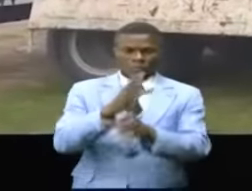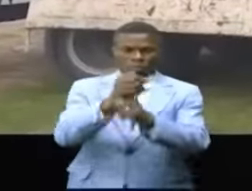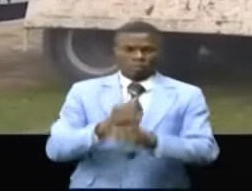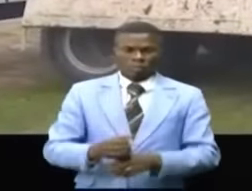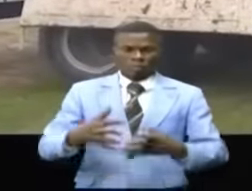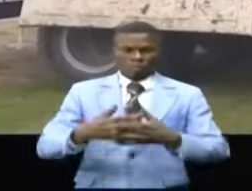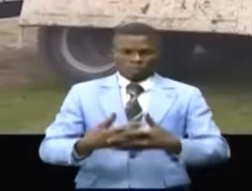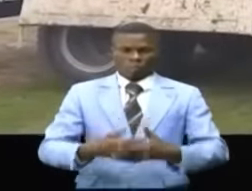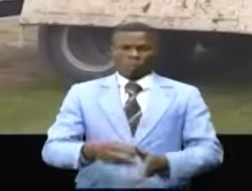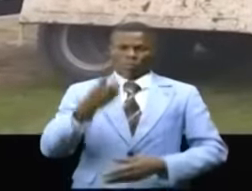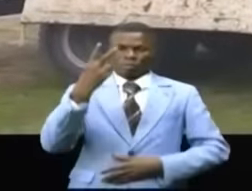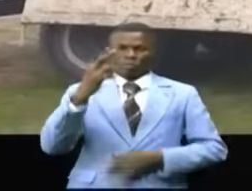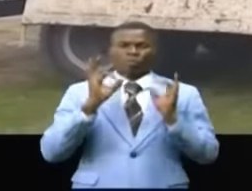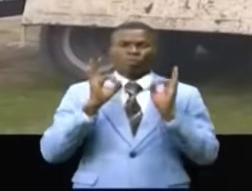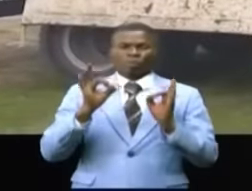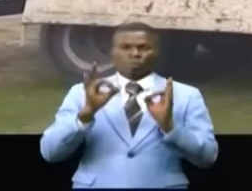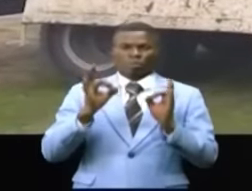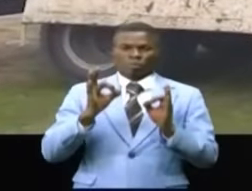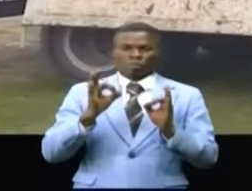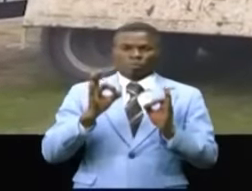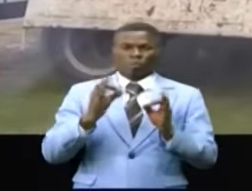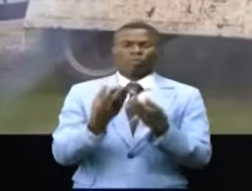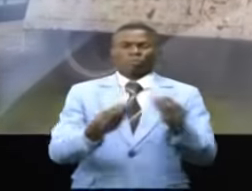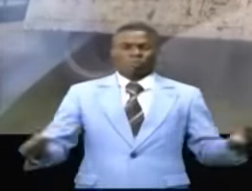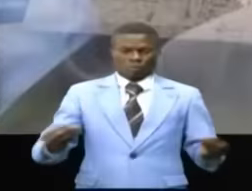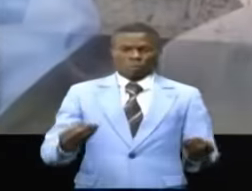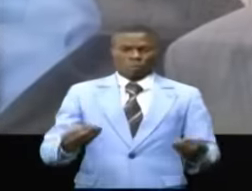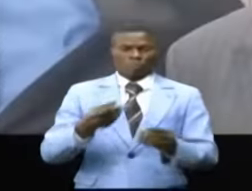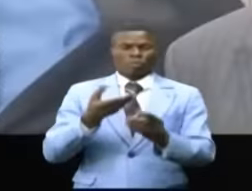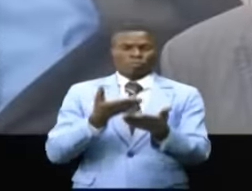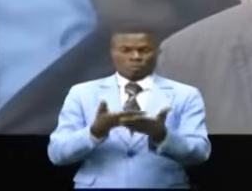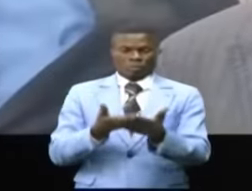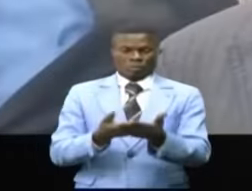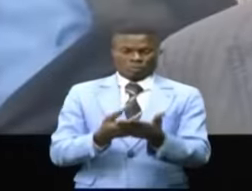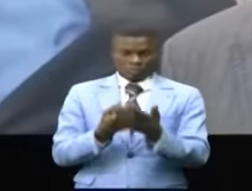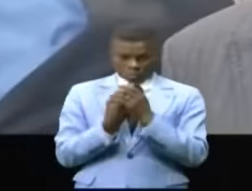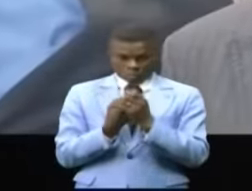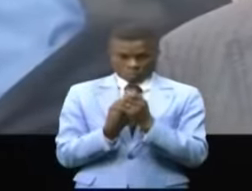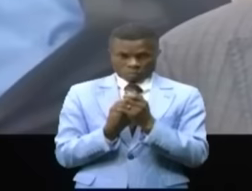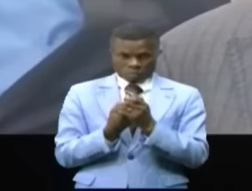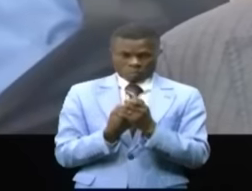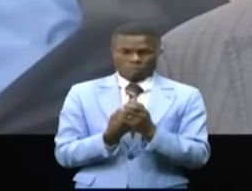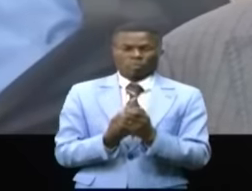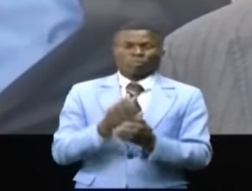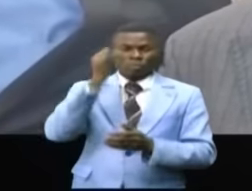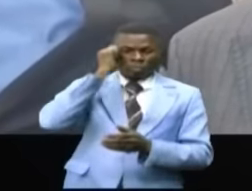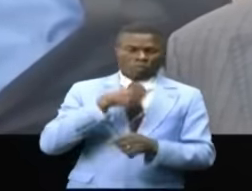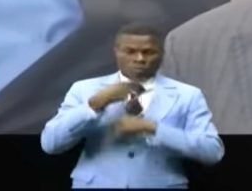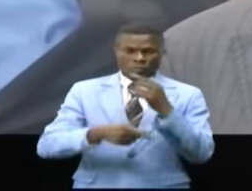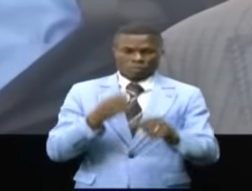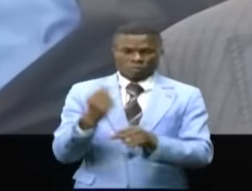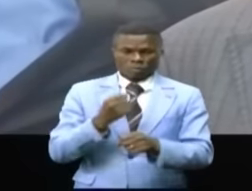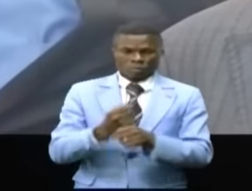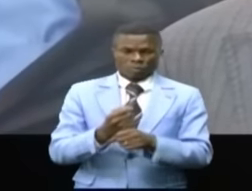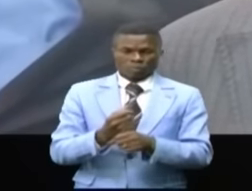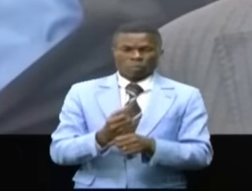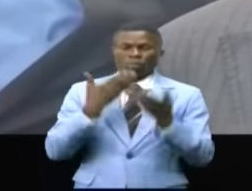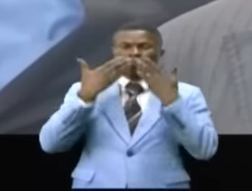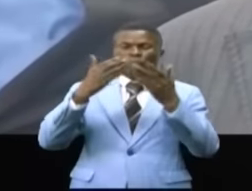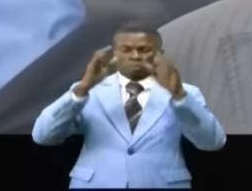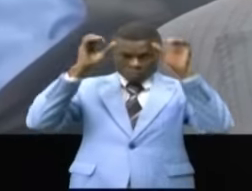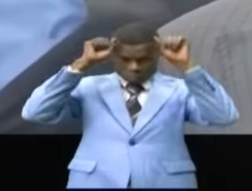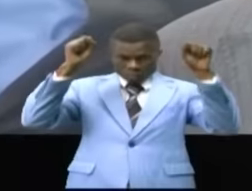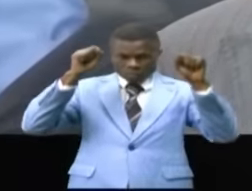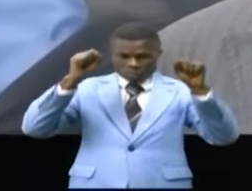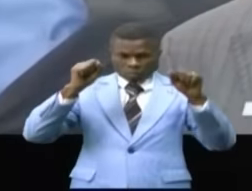moteurs. C'est une des solutions. D'ici là, les bacs seront opérationnels. Je crois que merci au président pour nous